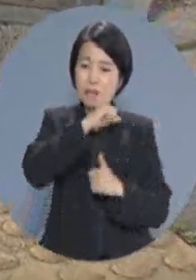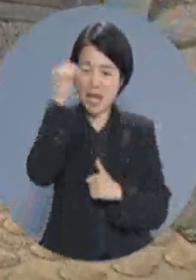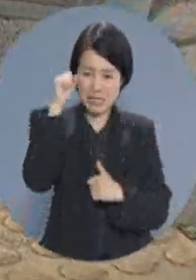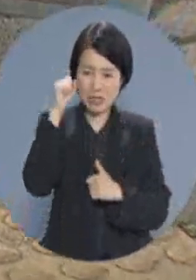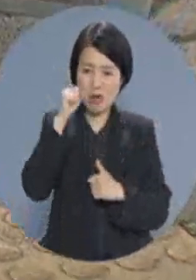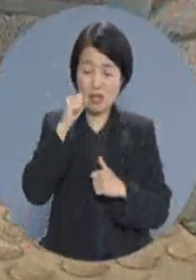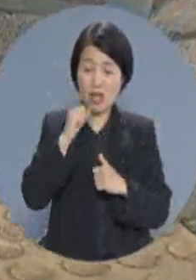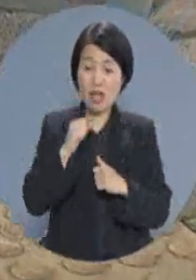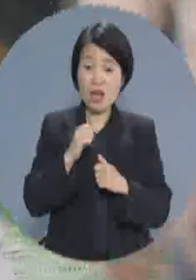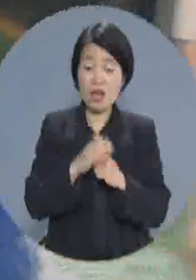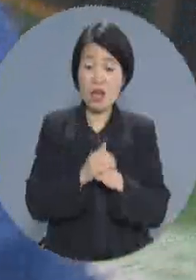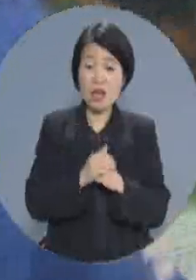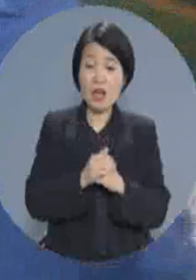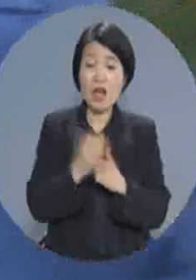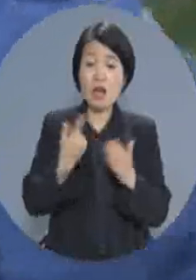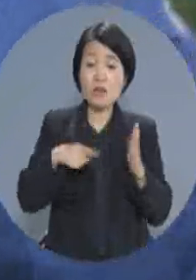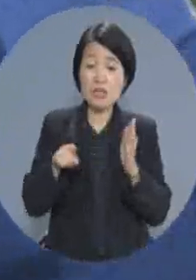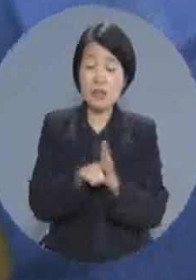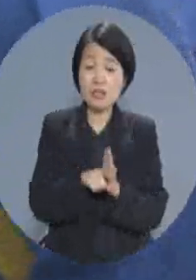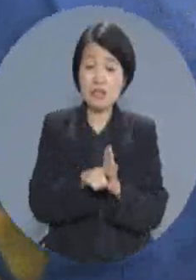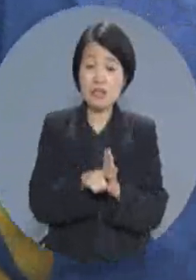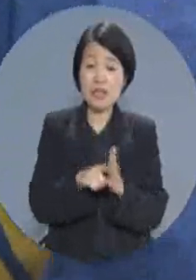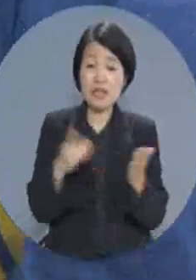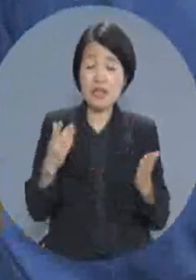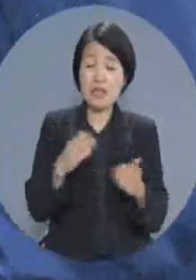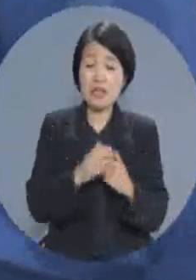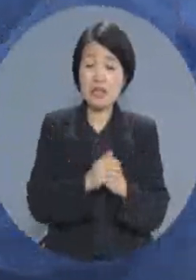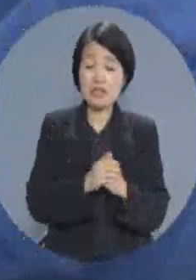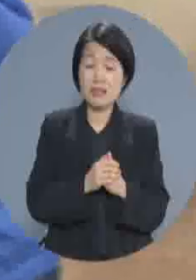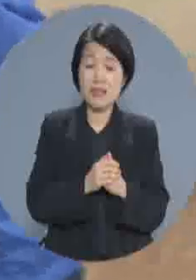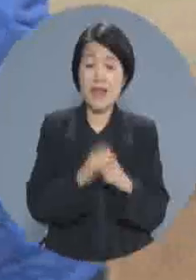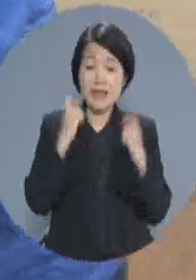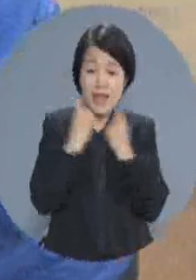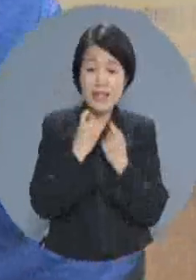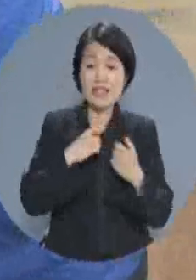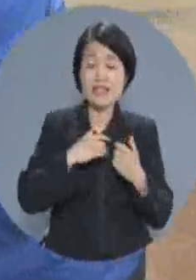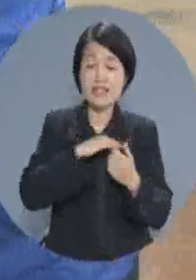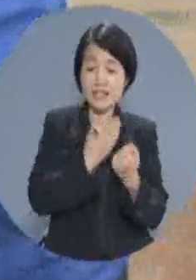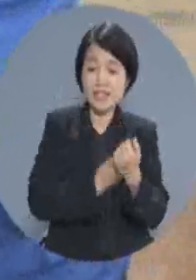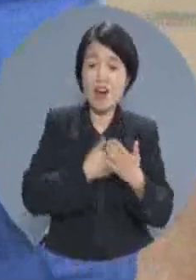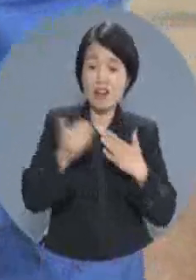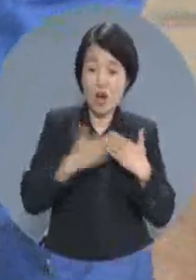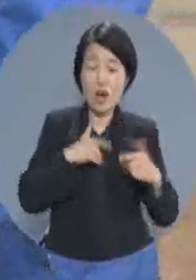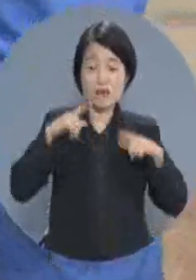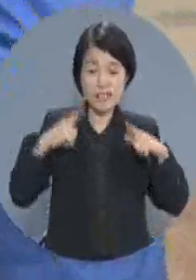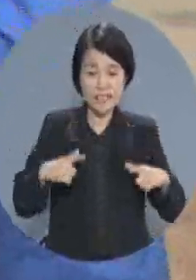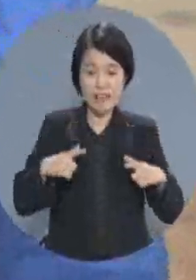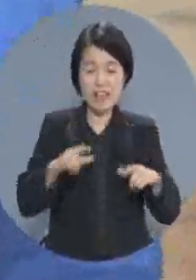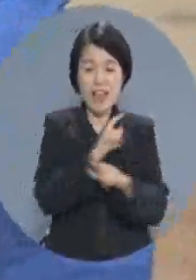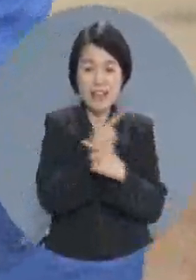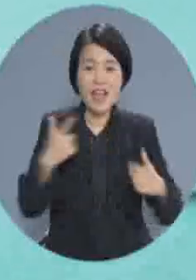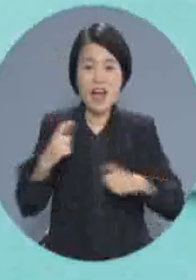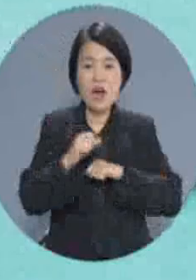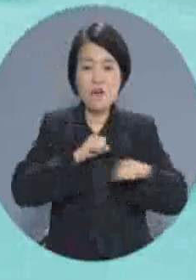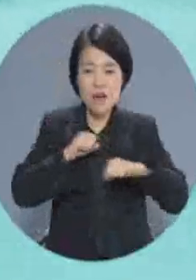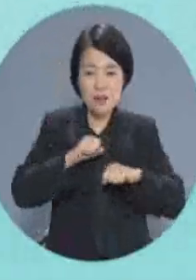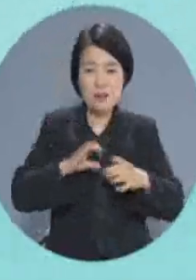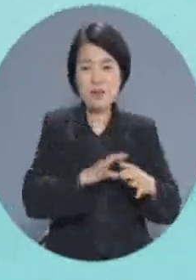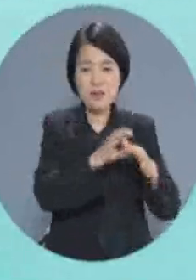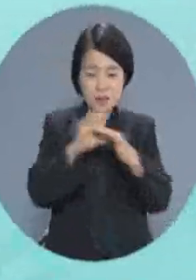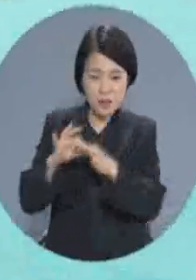벽을 넘어서기 위해서는 직함만이 아닌 개개인의 자질과 능력, 그리고 지역에서의 다양한 활동 등을